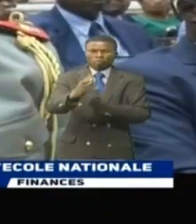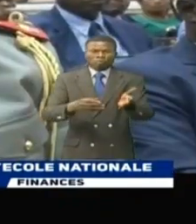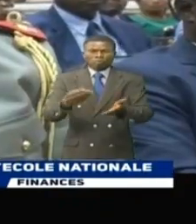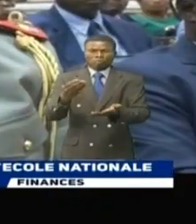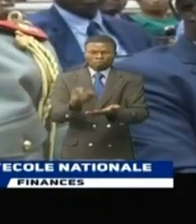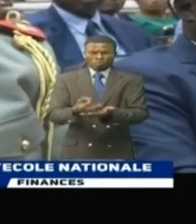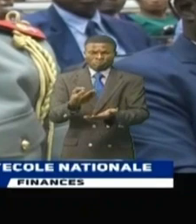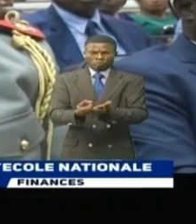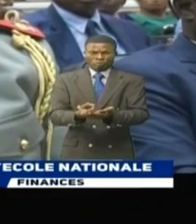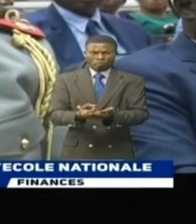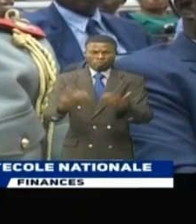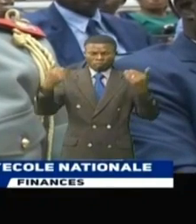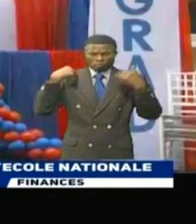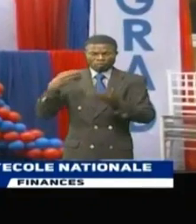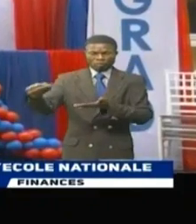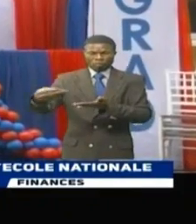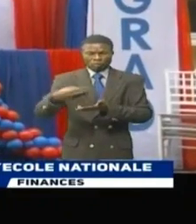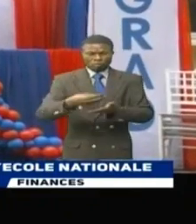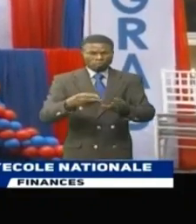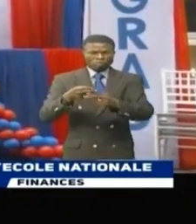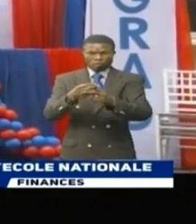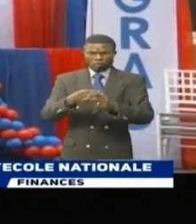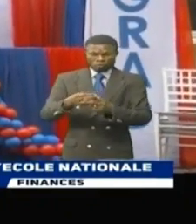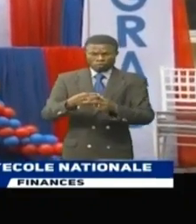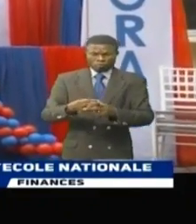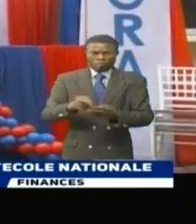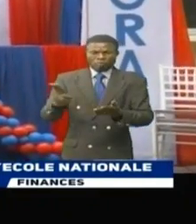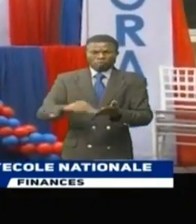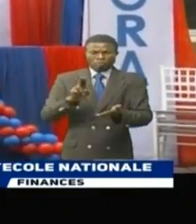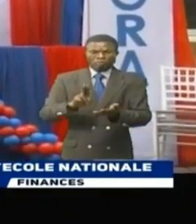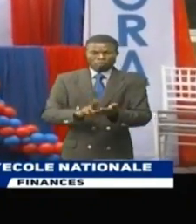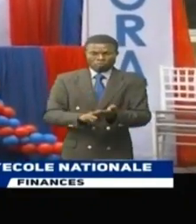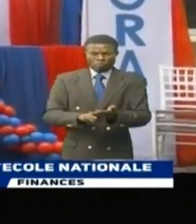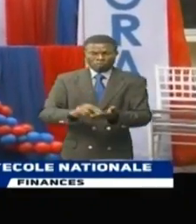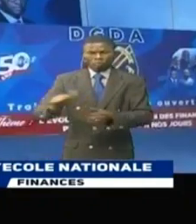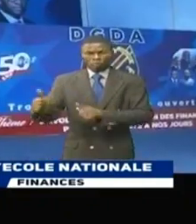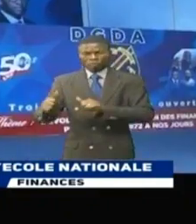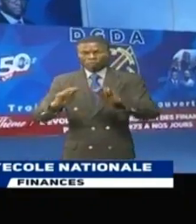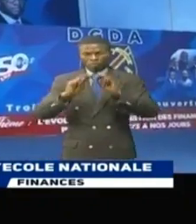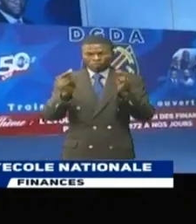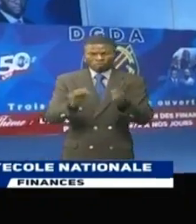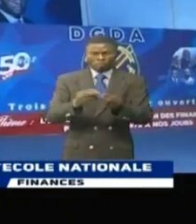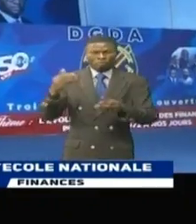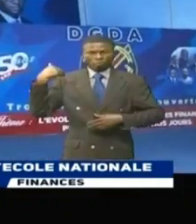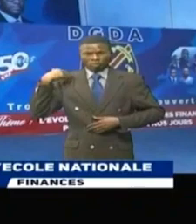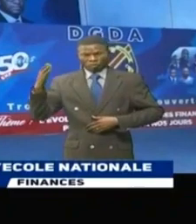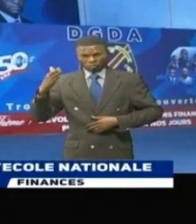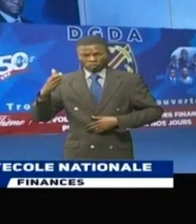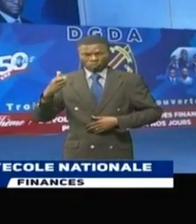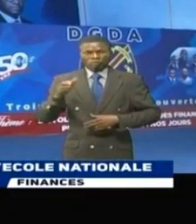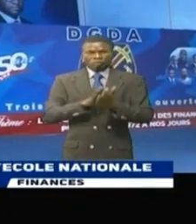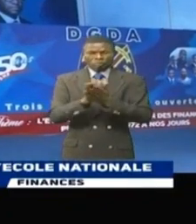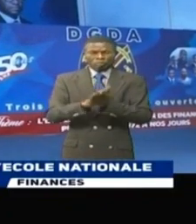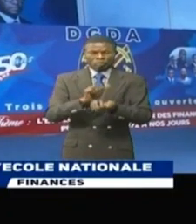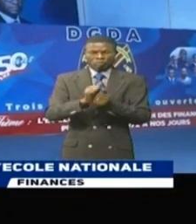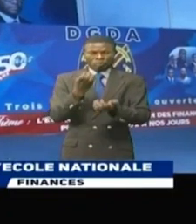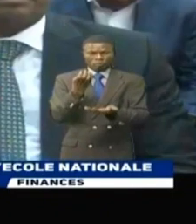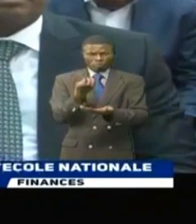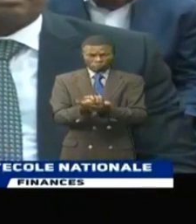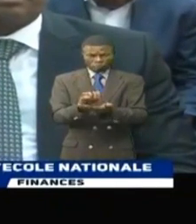de l'autorité des régulations et de contrôle des assurances et autres services publics à caractère économique et